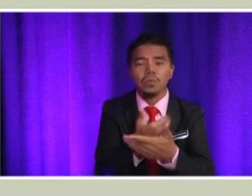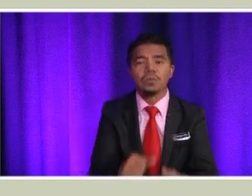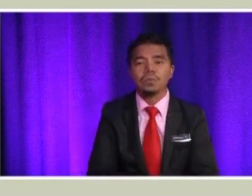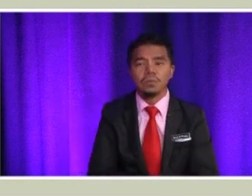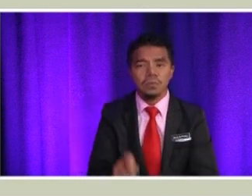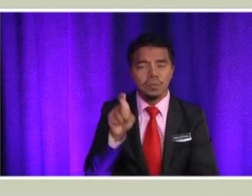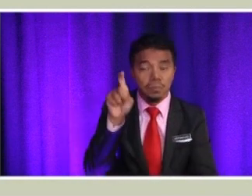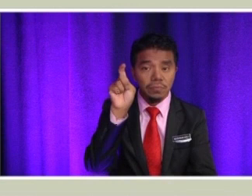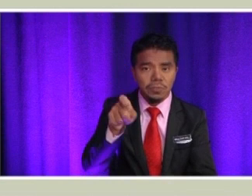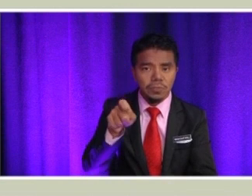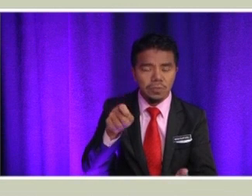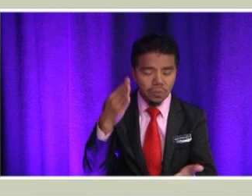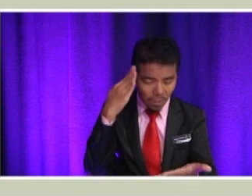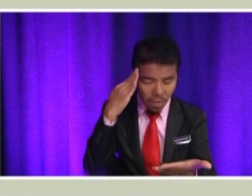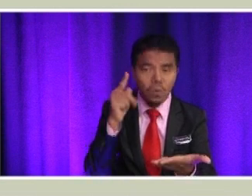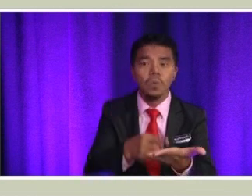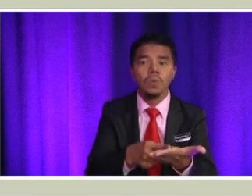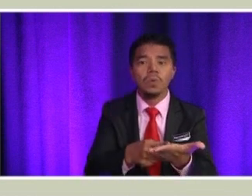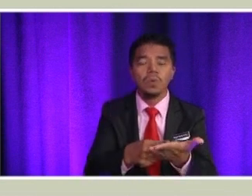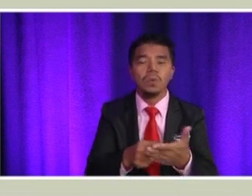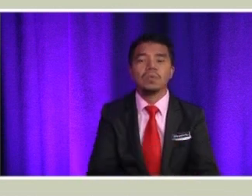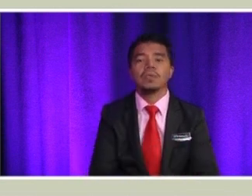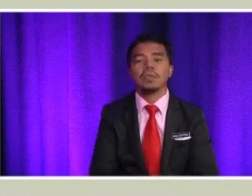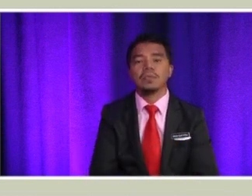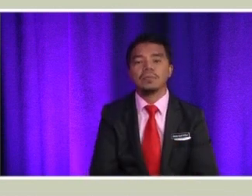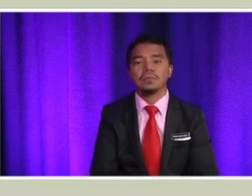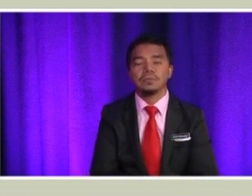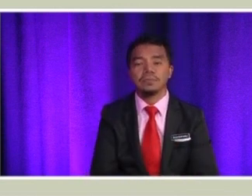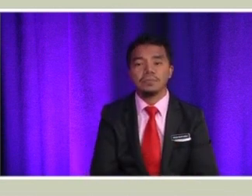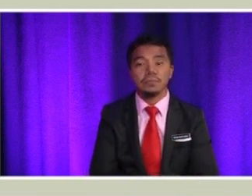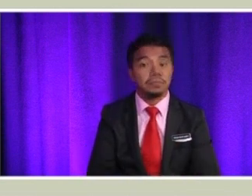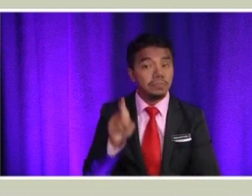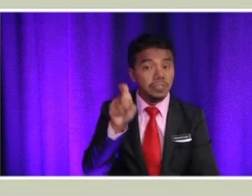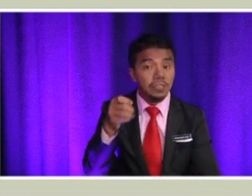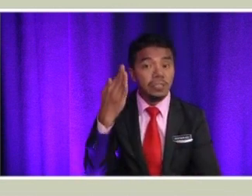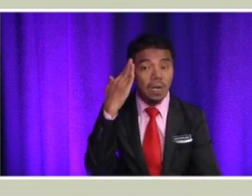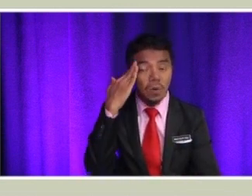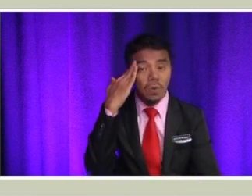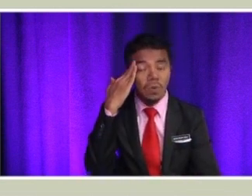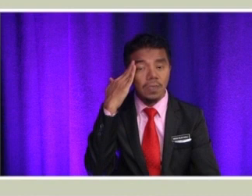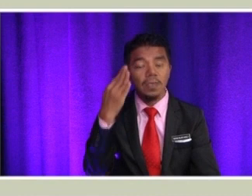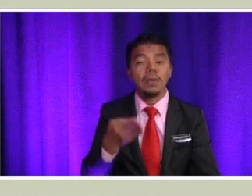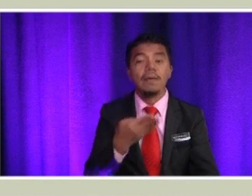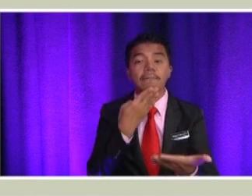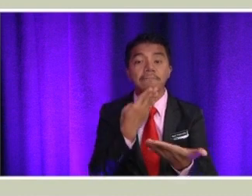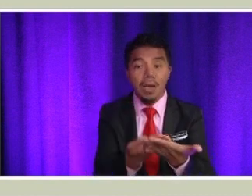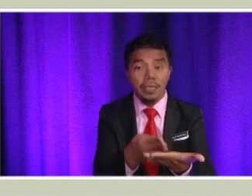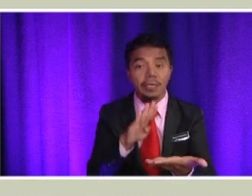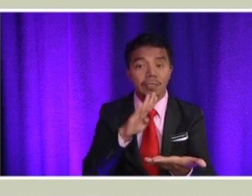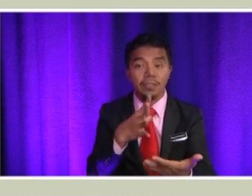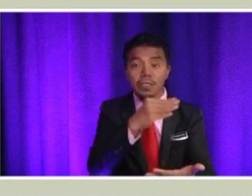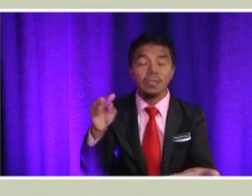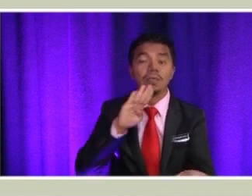buat research, bukan membuat saja nanti produk dia tu takut ada kesan sampingan yang tidak baik. So peranan dia, dia bukan